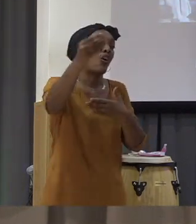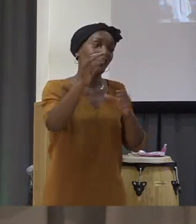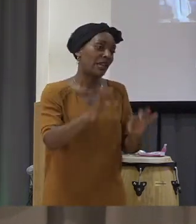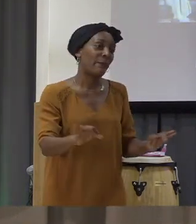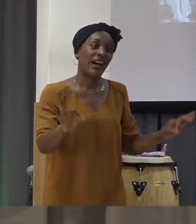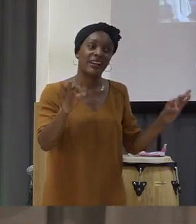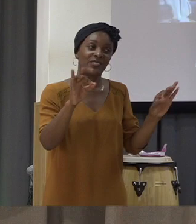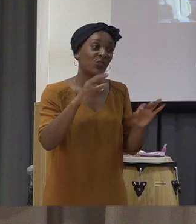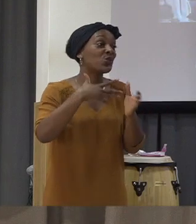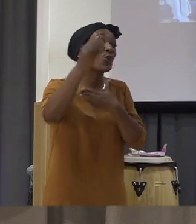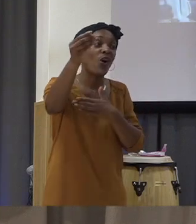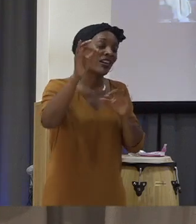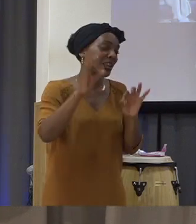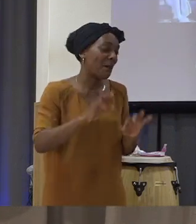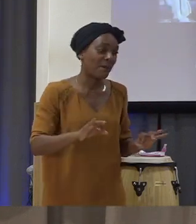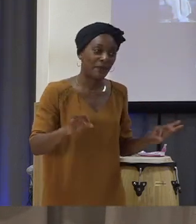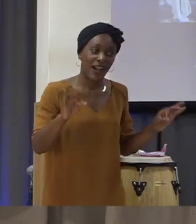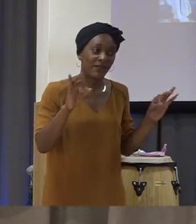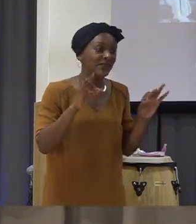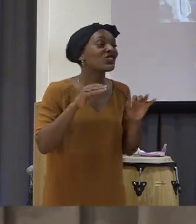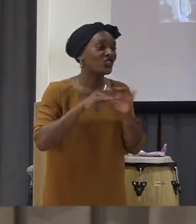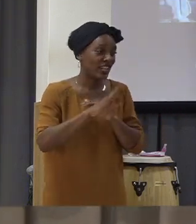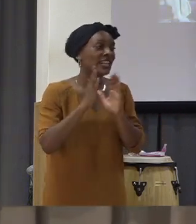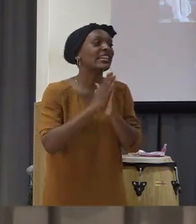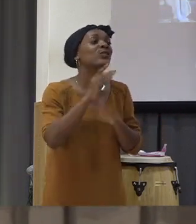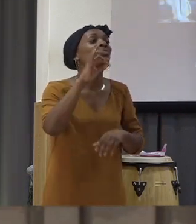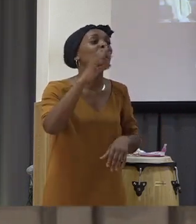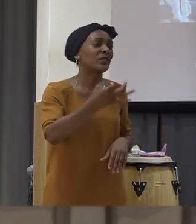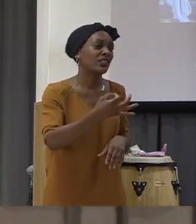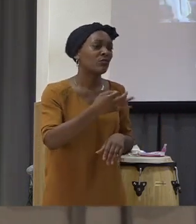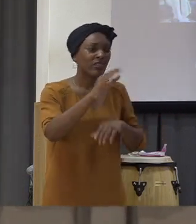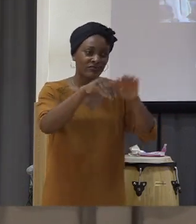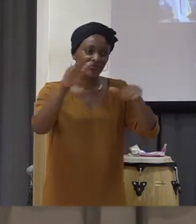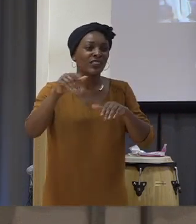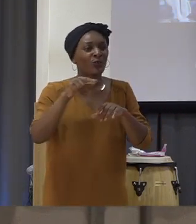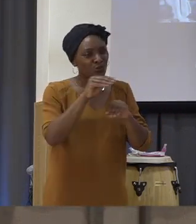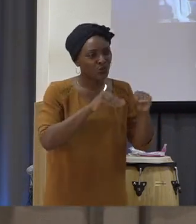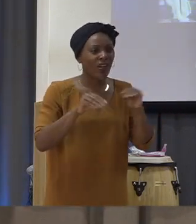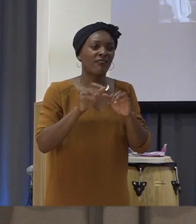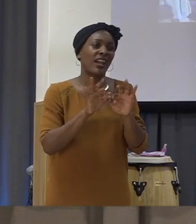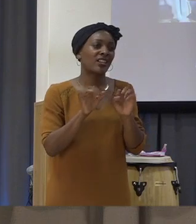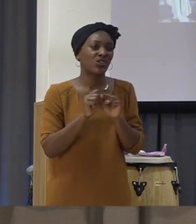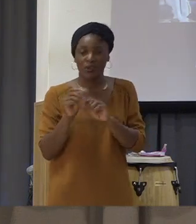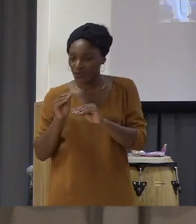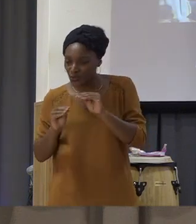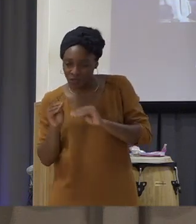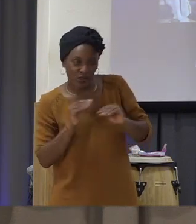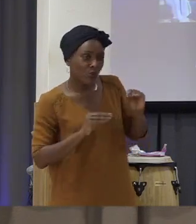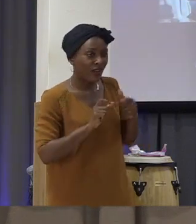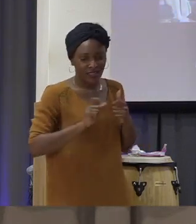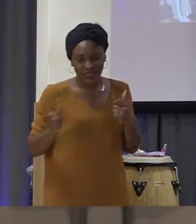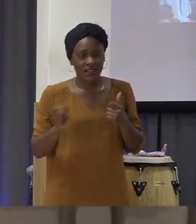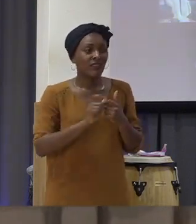ailleurs. Et je vous invite donc à prendre soin les uns des autres, parce que c'est un privilège que nous